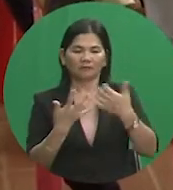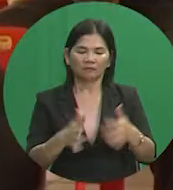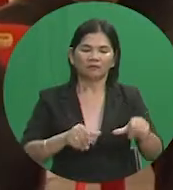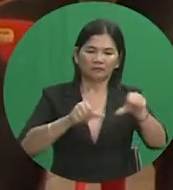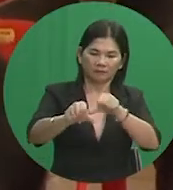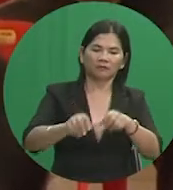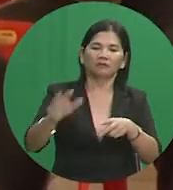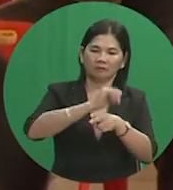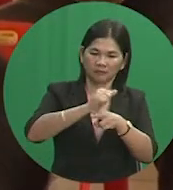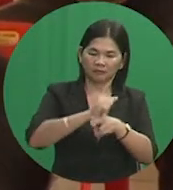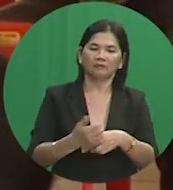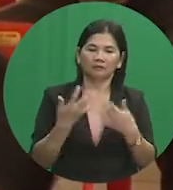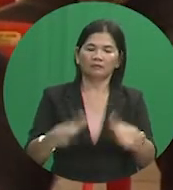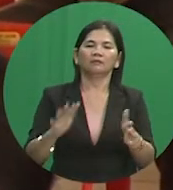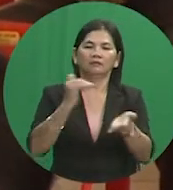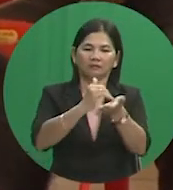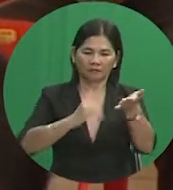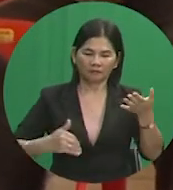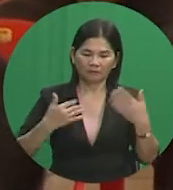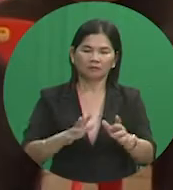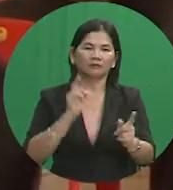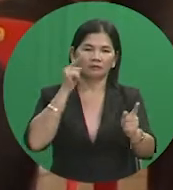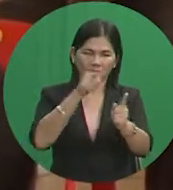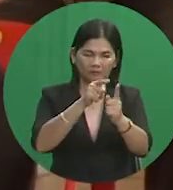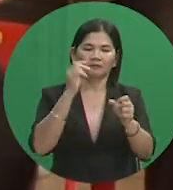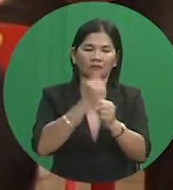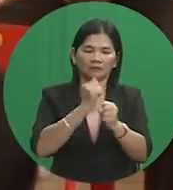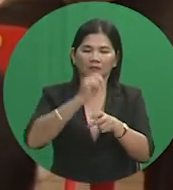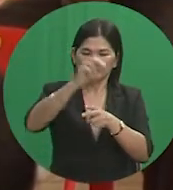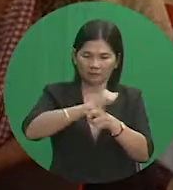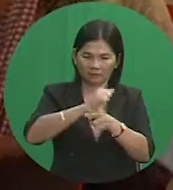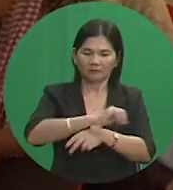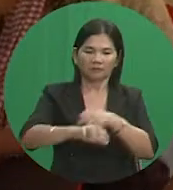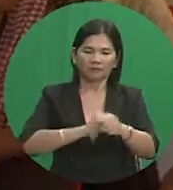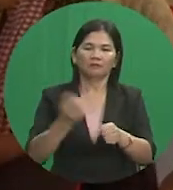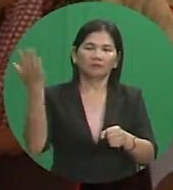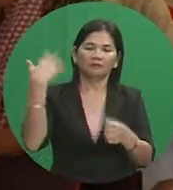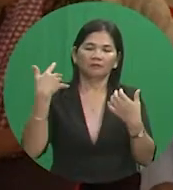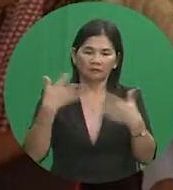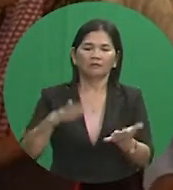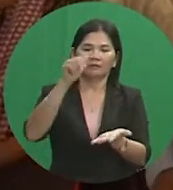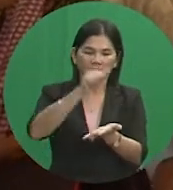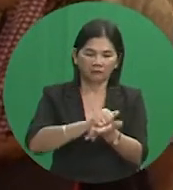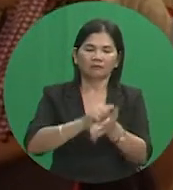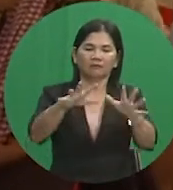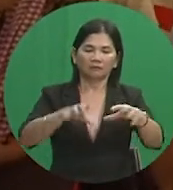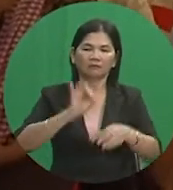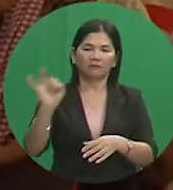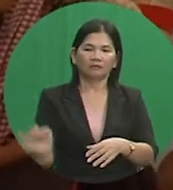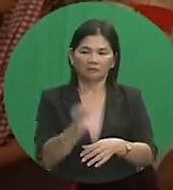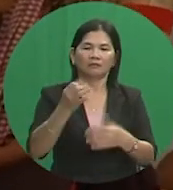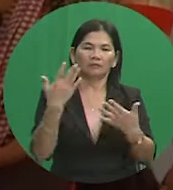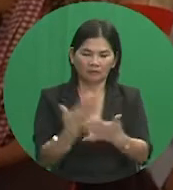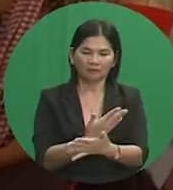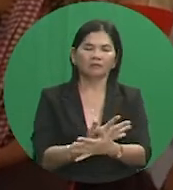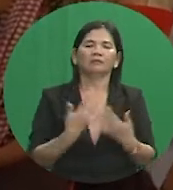อนาวตกิจการได้เนื้อเสซอลหนังตึกได้การเงียดได้เตอร์อนาวตเนเปกขังมกเอาสำหรับตัวบ้านโจ๊กเจ๊ทำไม